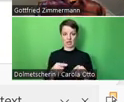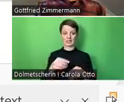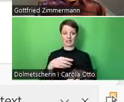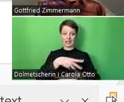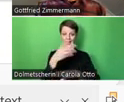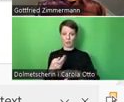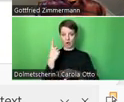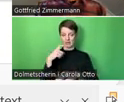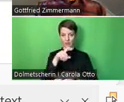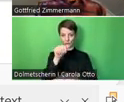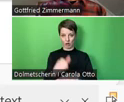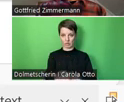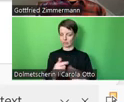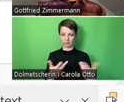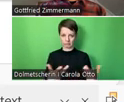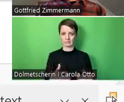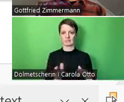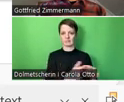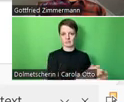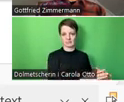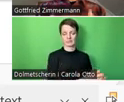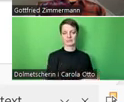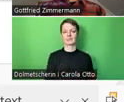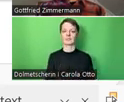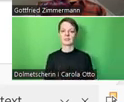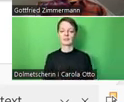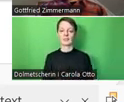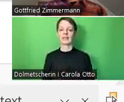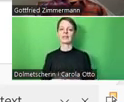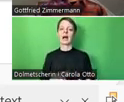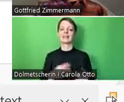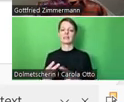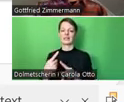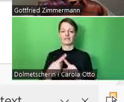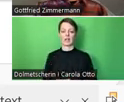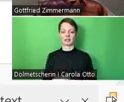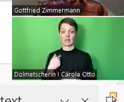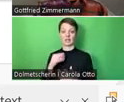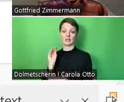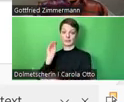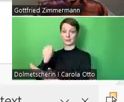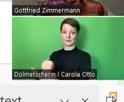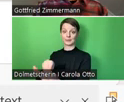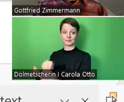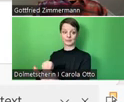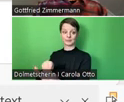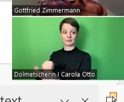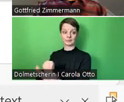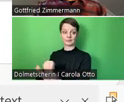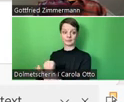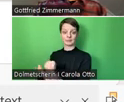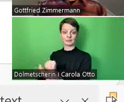in. Ja, das wurde also der Alternativtext, den ich hier hinterlegt habe, Eins Seite wurde